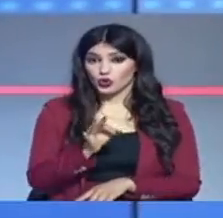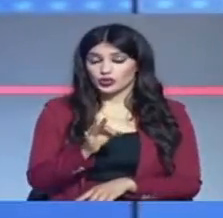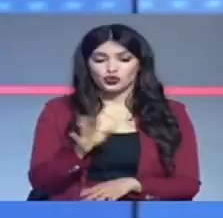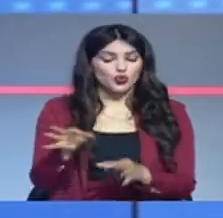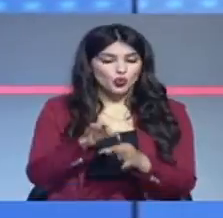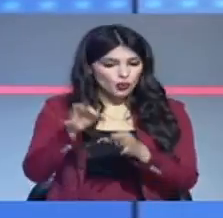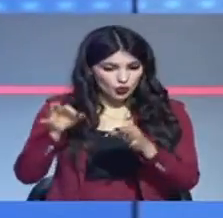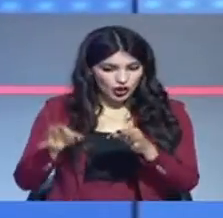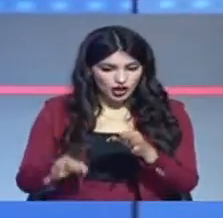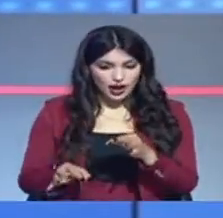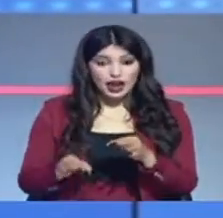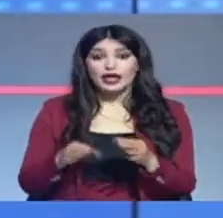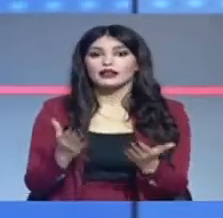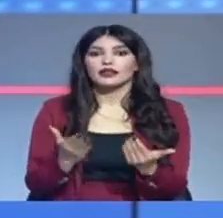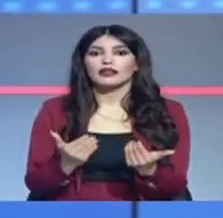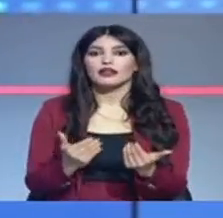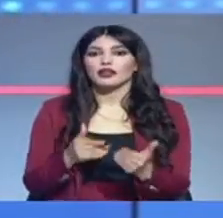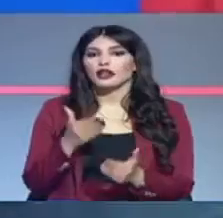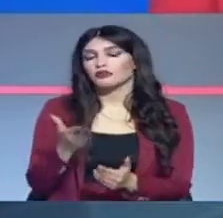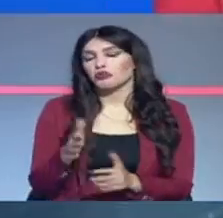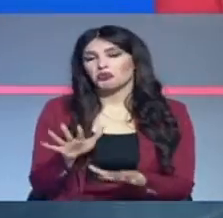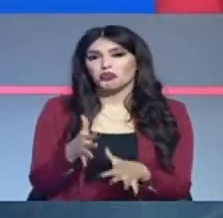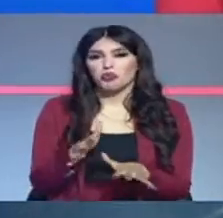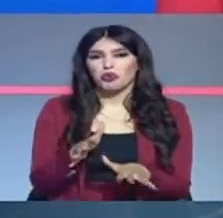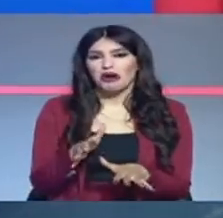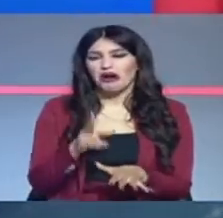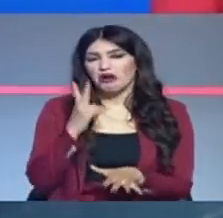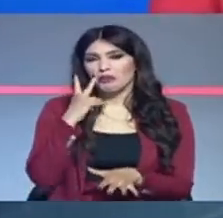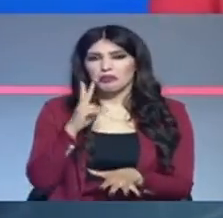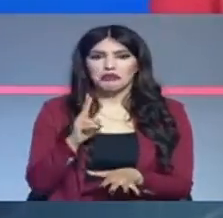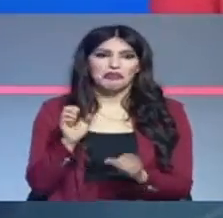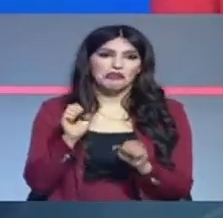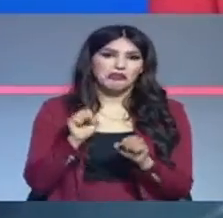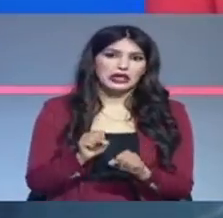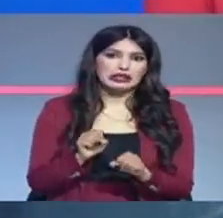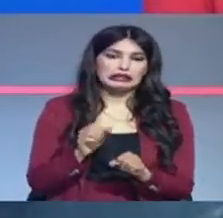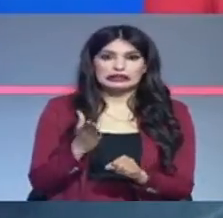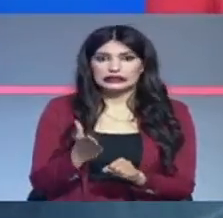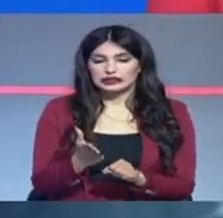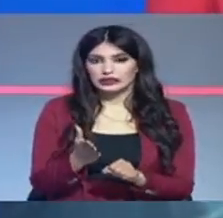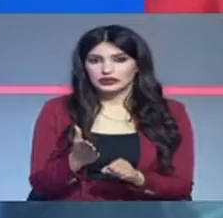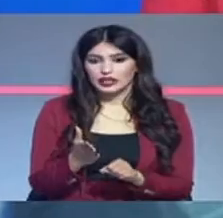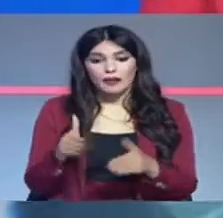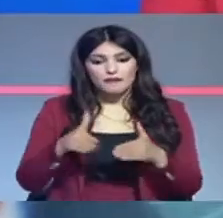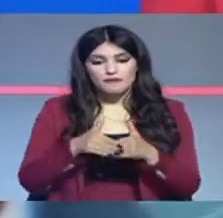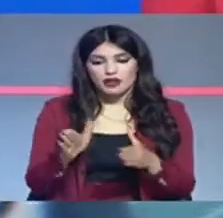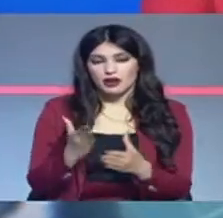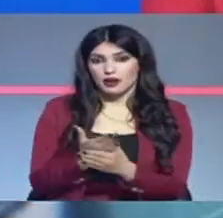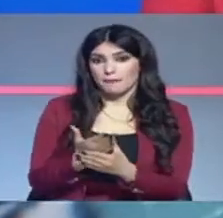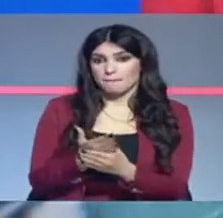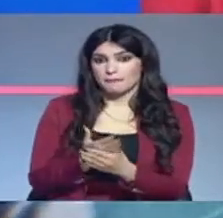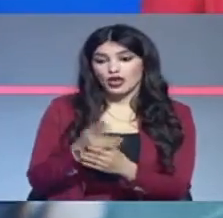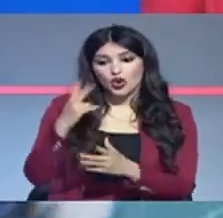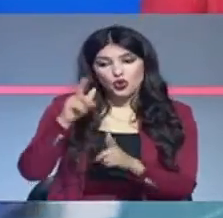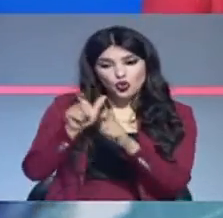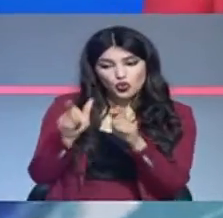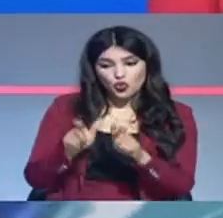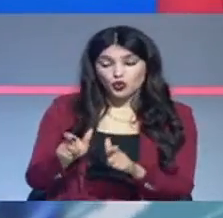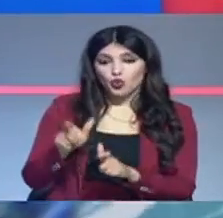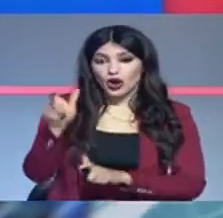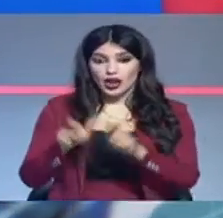في في انتظار انه ربما كما تقولون يجب ان يتم اه فتح ملفات هذا